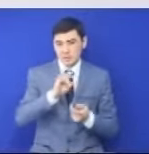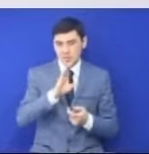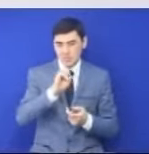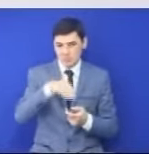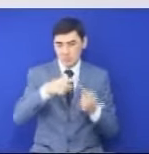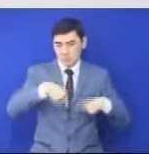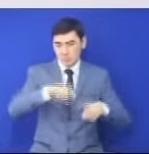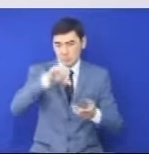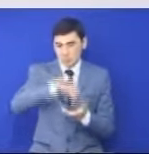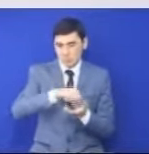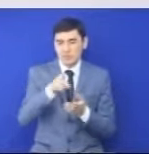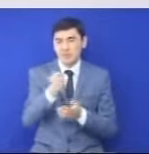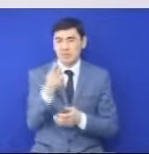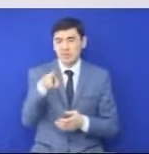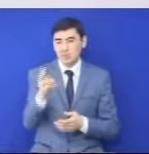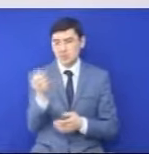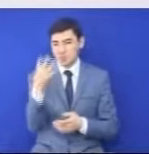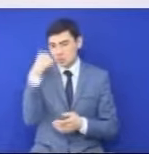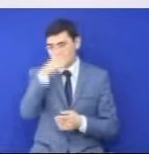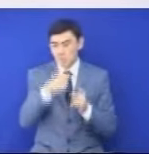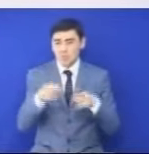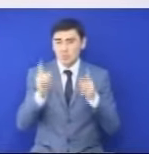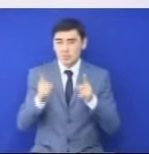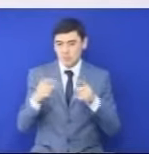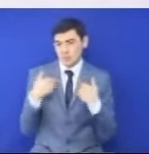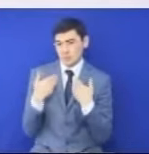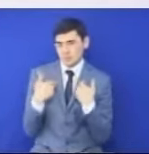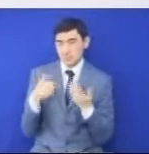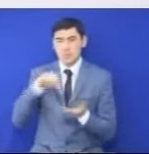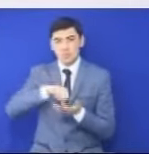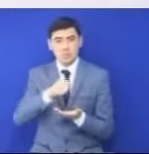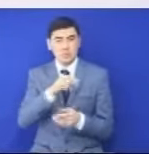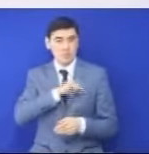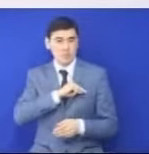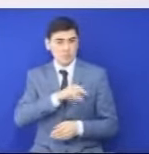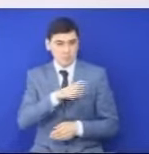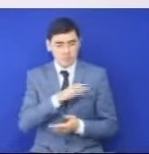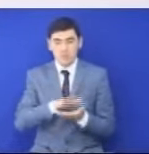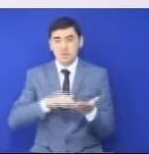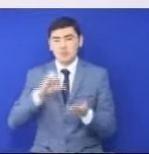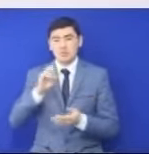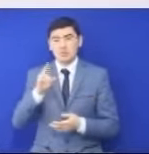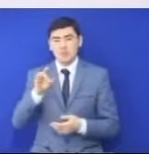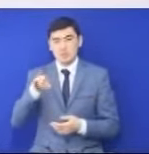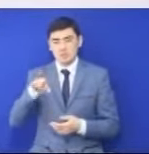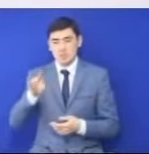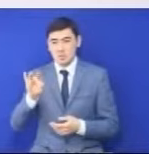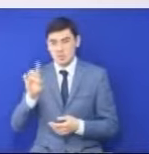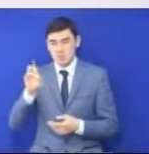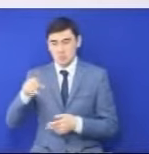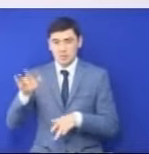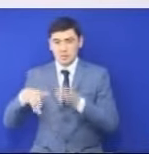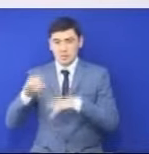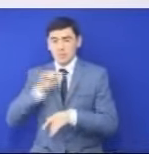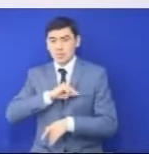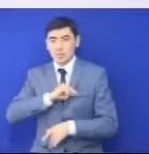С 2012 по 2014 годы работал консультантом, а после советником секретариата члена коллегии министра по энергетике и